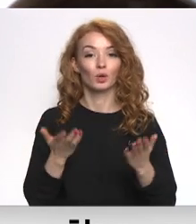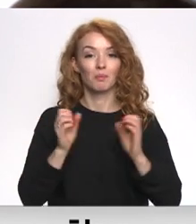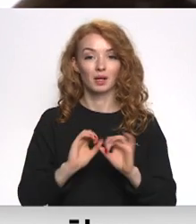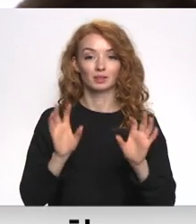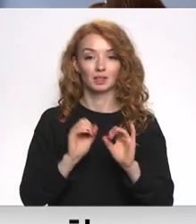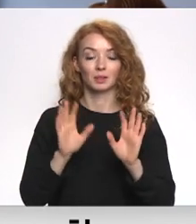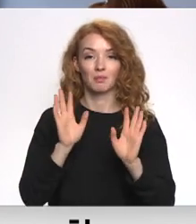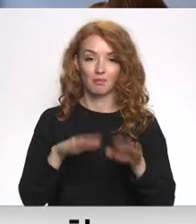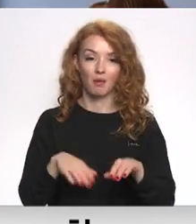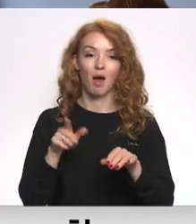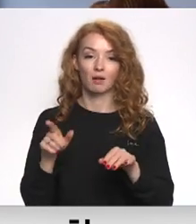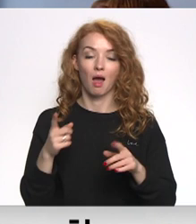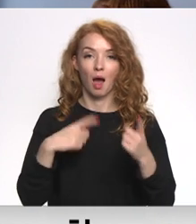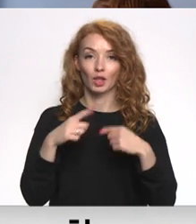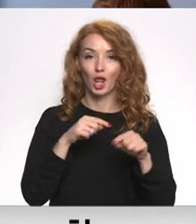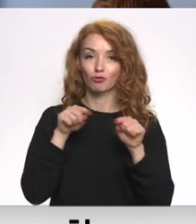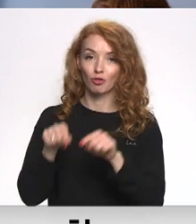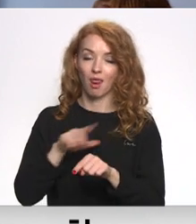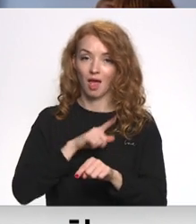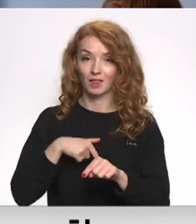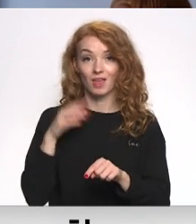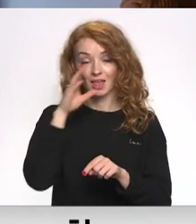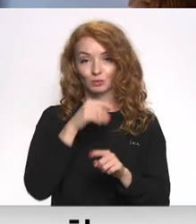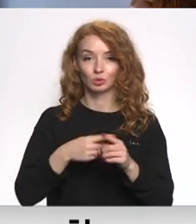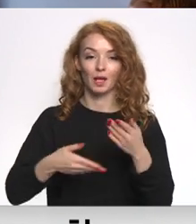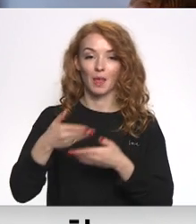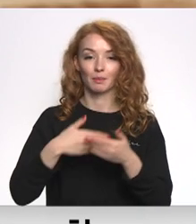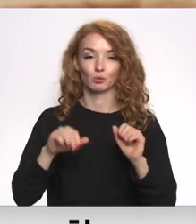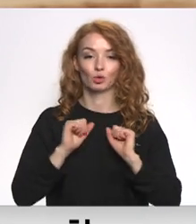par remigrācijas iespējām un sadarbību